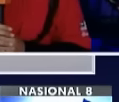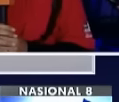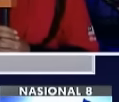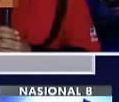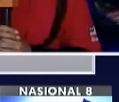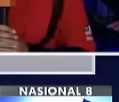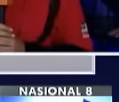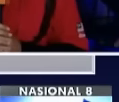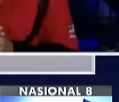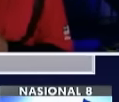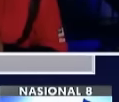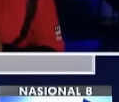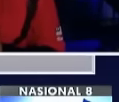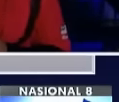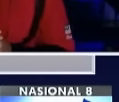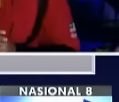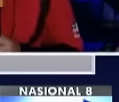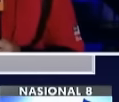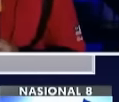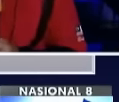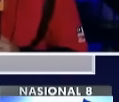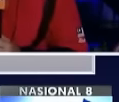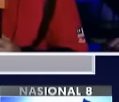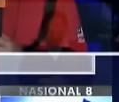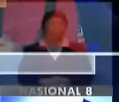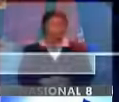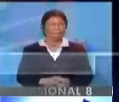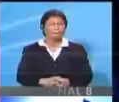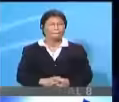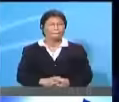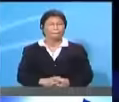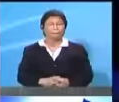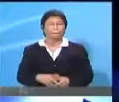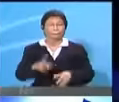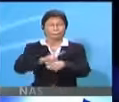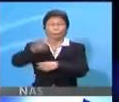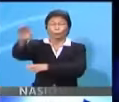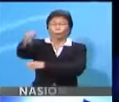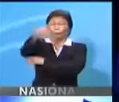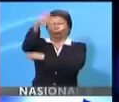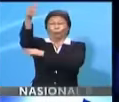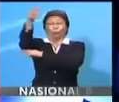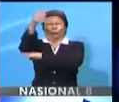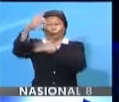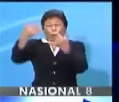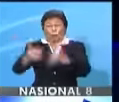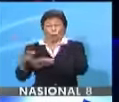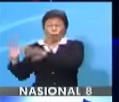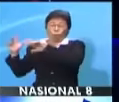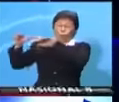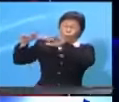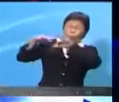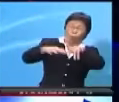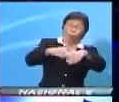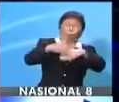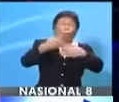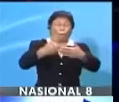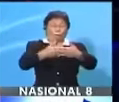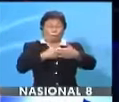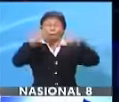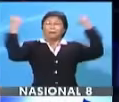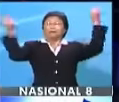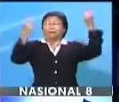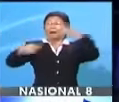Teruskan, terima kasih Kamal dan Syikin di studio. Di Dataran Merdeka ini, begitu meriah sekali sambutan pra-pelancaran sambutan